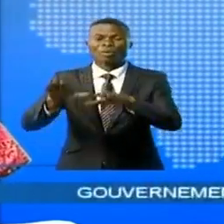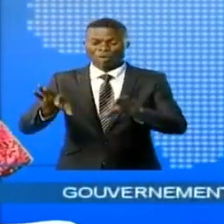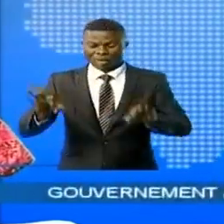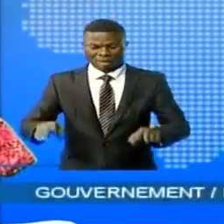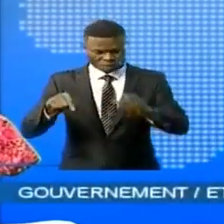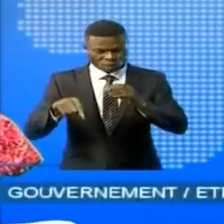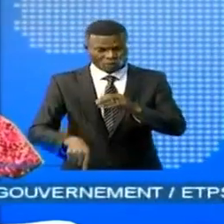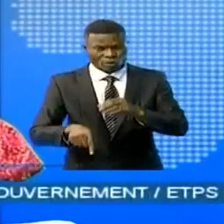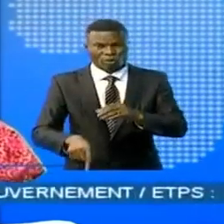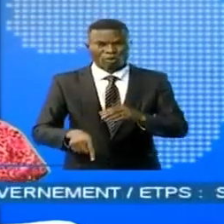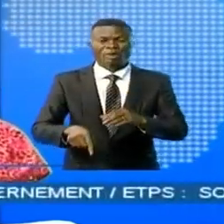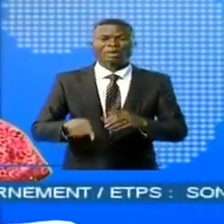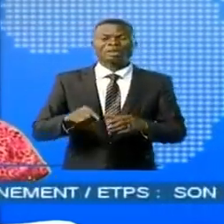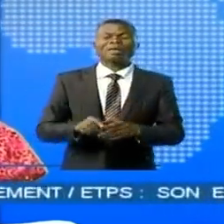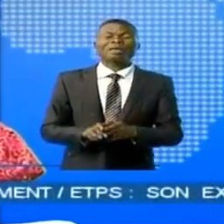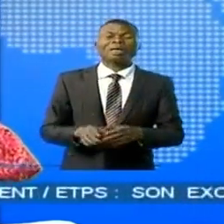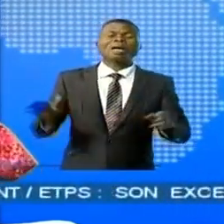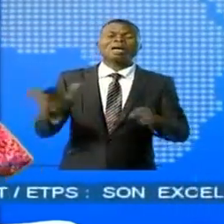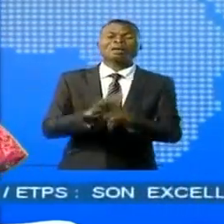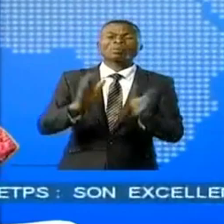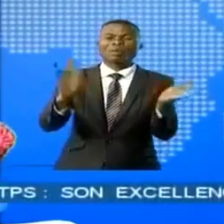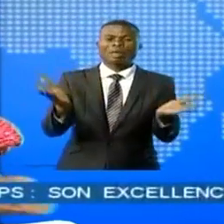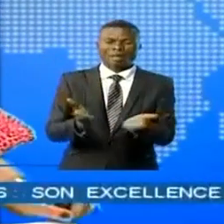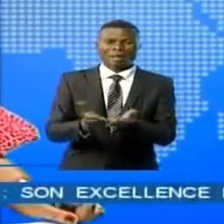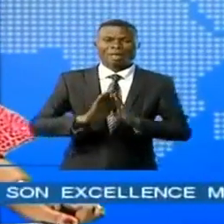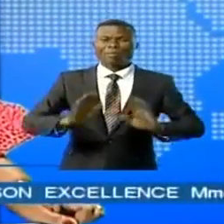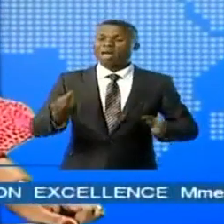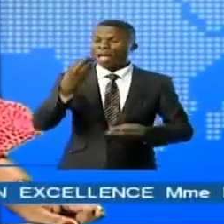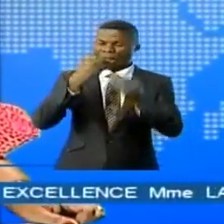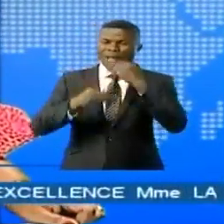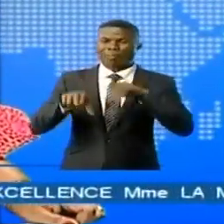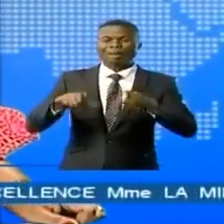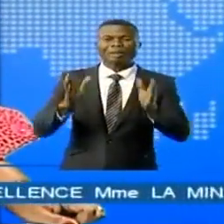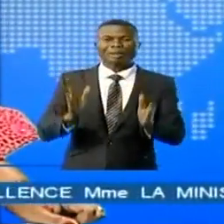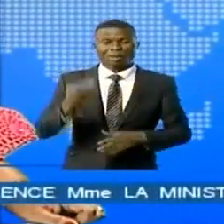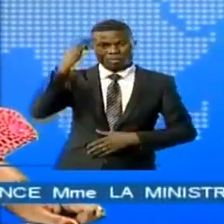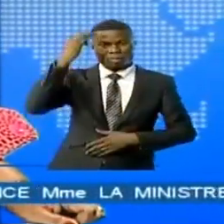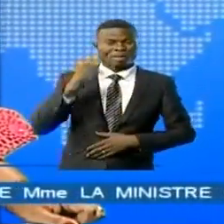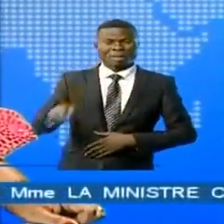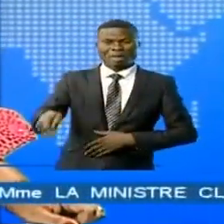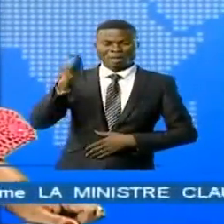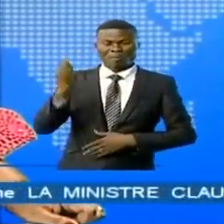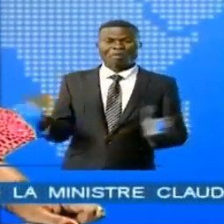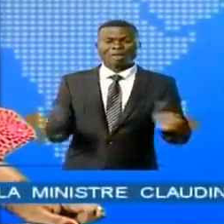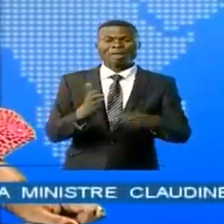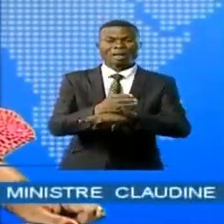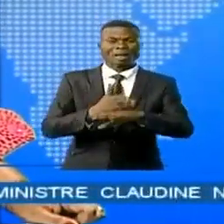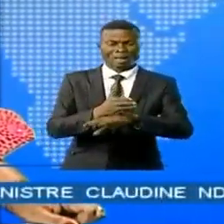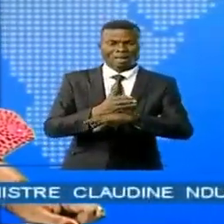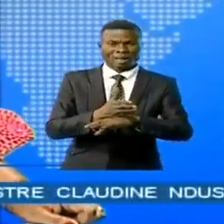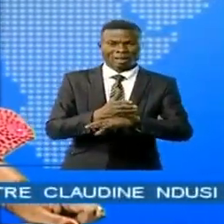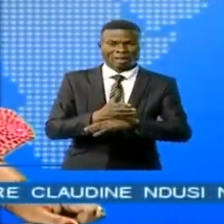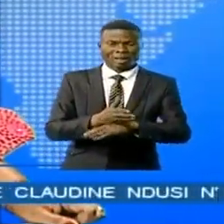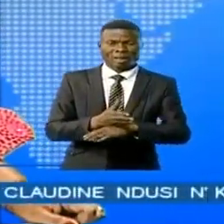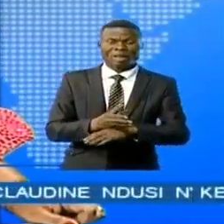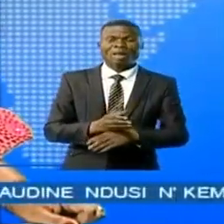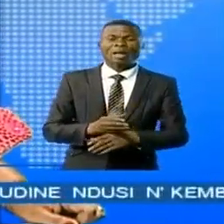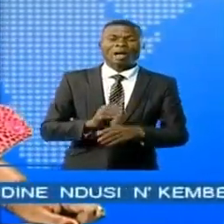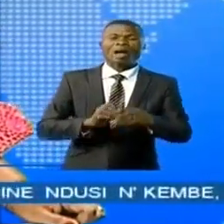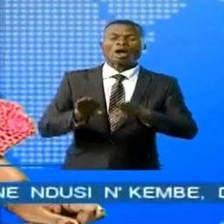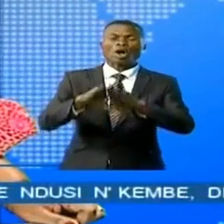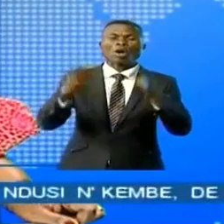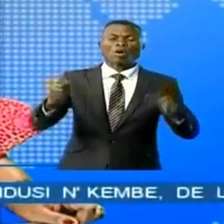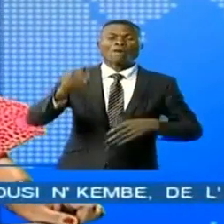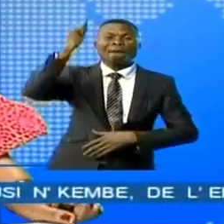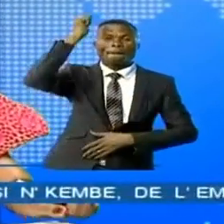déborde les assiettes c'est envisageable pour les cons relier le ministre de pêcher l'image adria bocaly a mis à flot neva